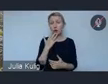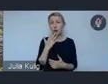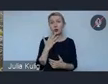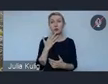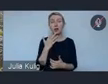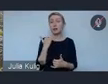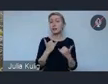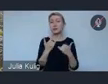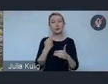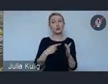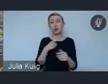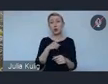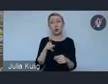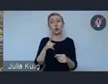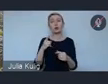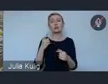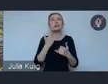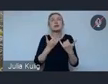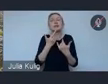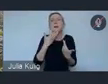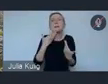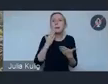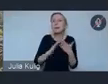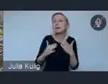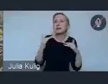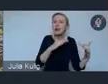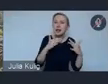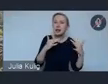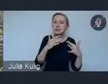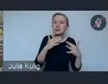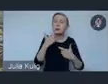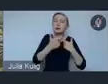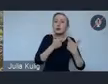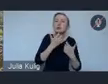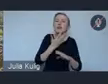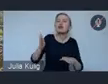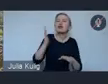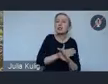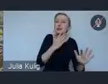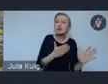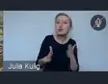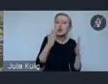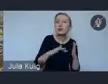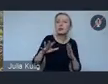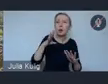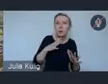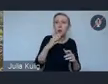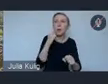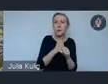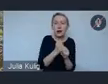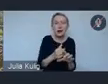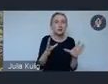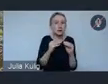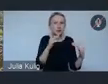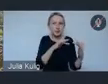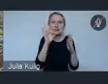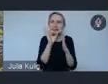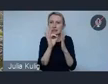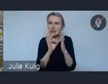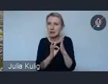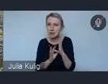to że te relacje myśmy wybudowali dużo dużo wcześniej że pracowaliśmy nad tym systematycznie